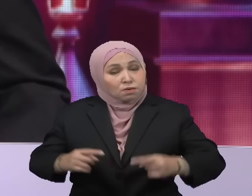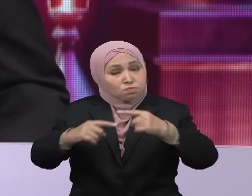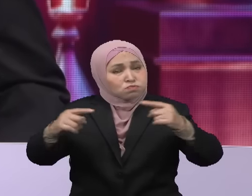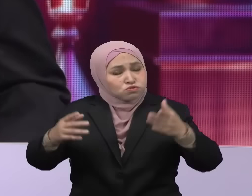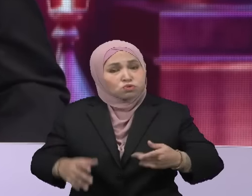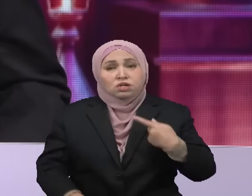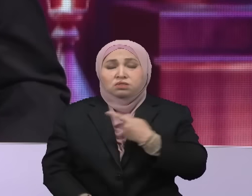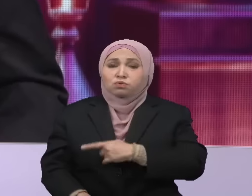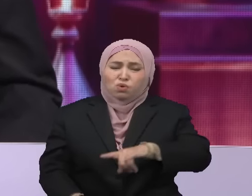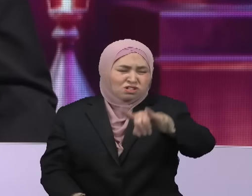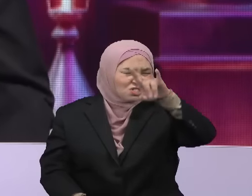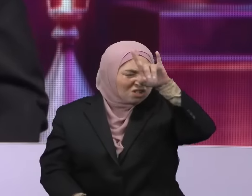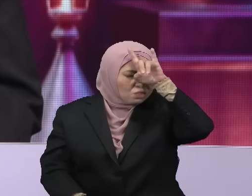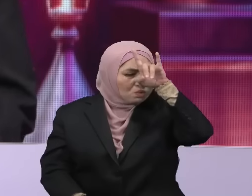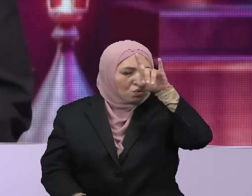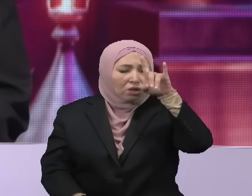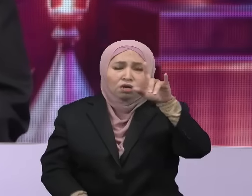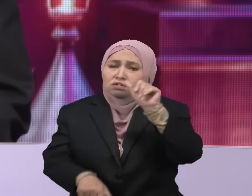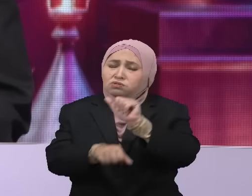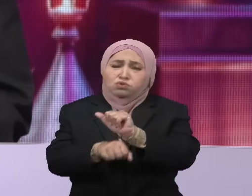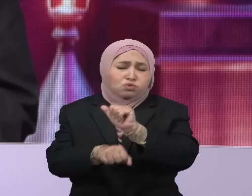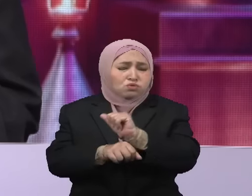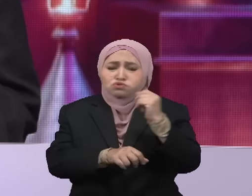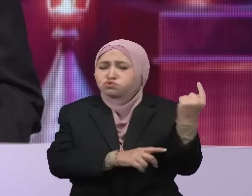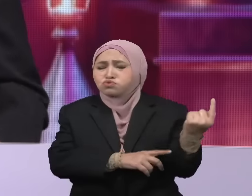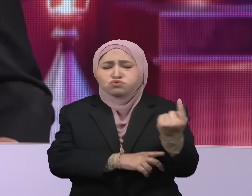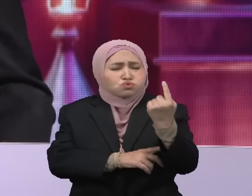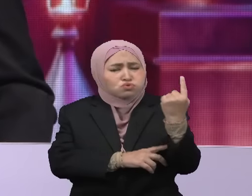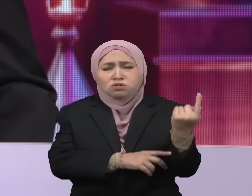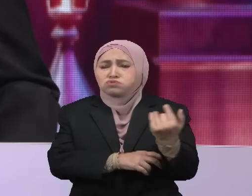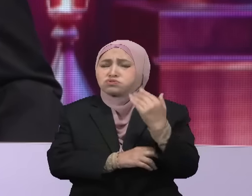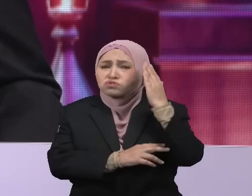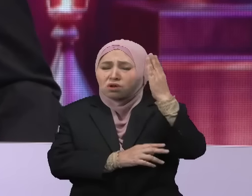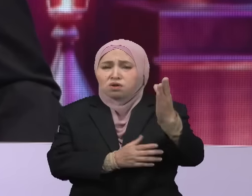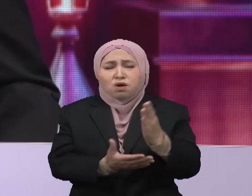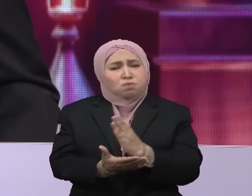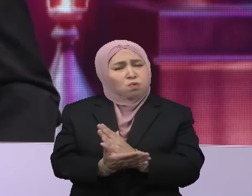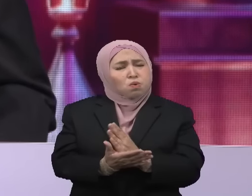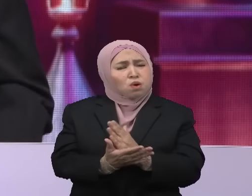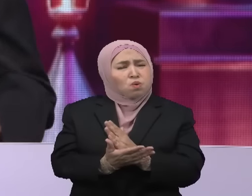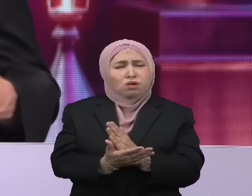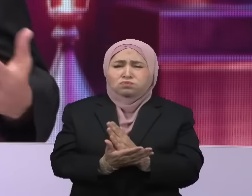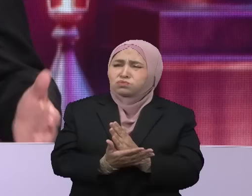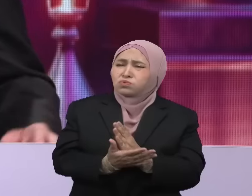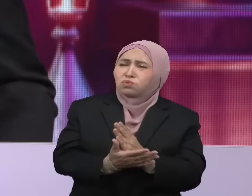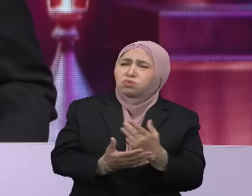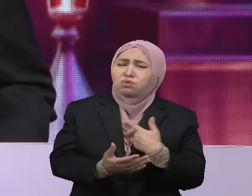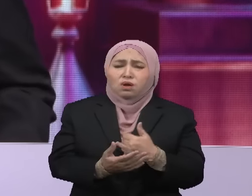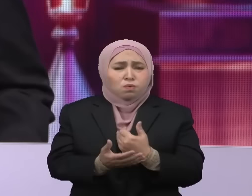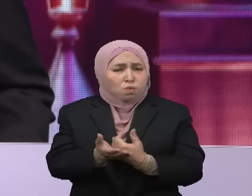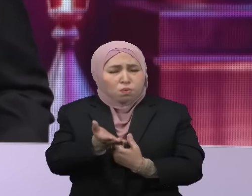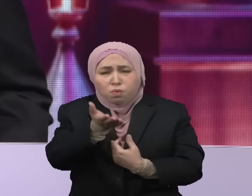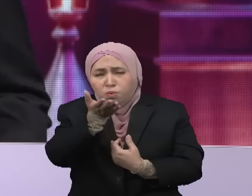kita, iaitulah syaitan, yang memang kerja dia sentiasa akan mewaswaskan kita, sentiasa akan meniupkan